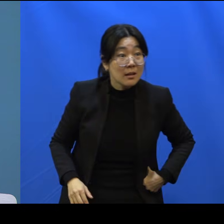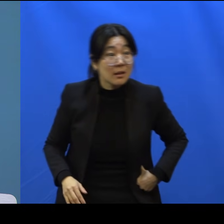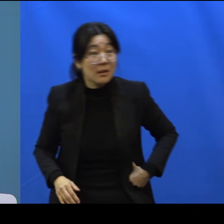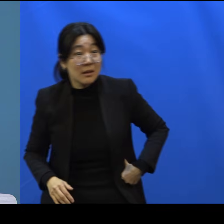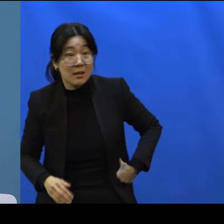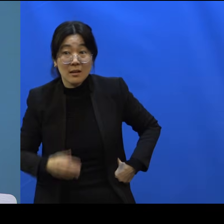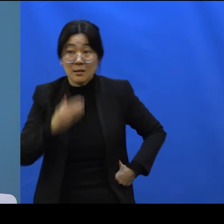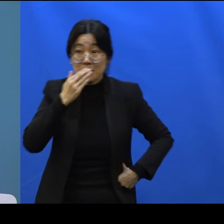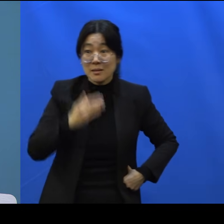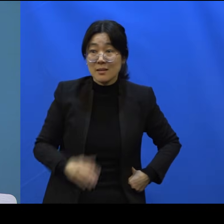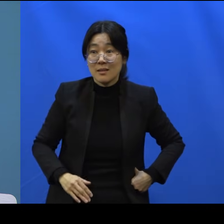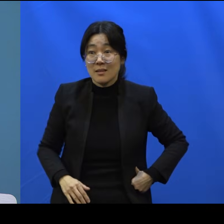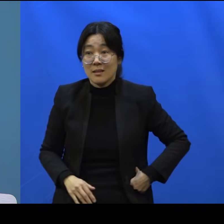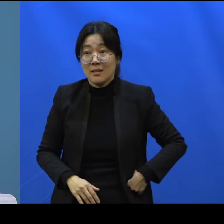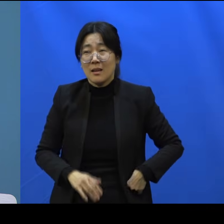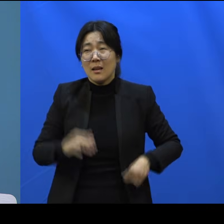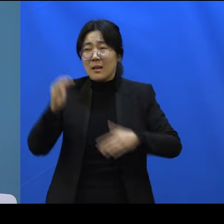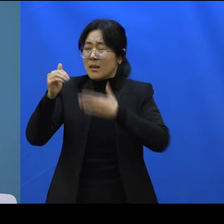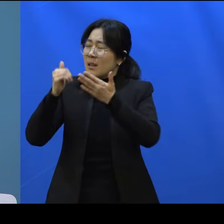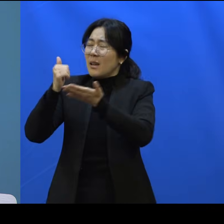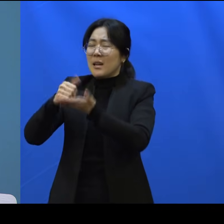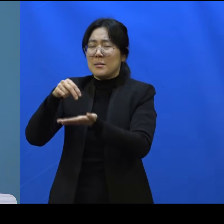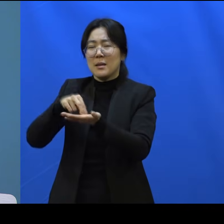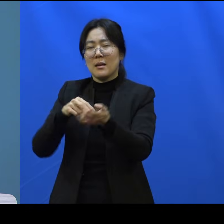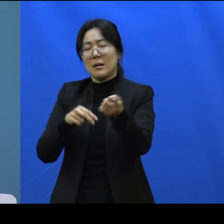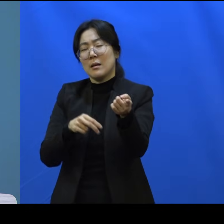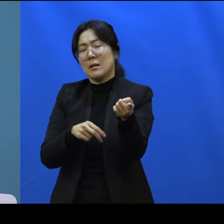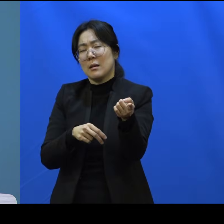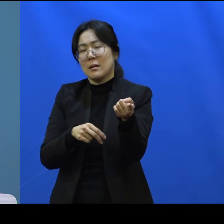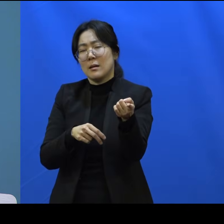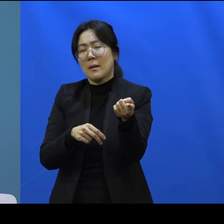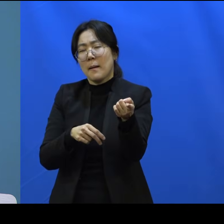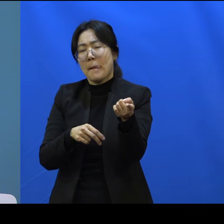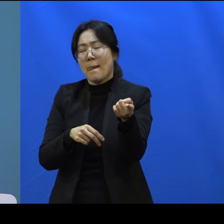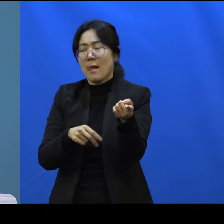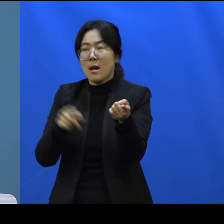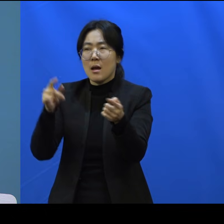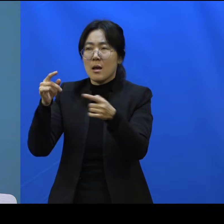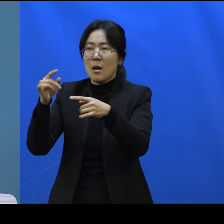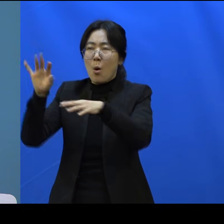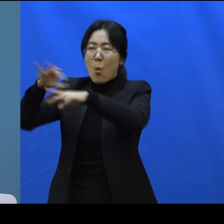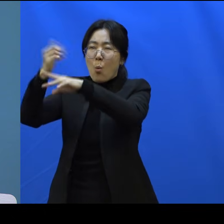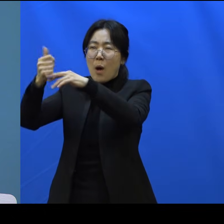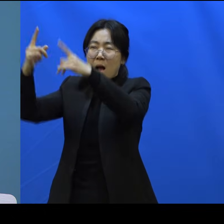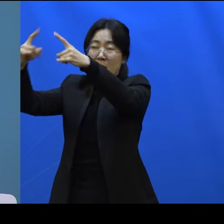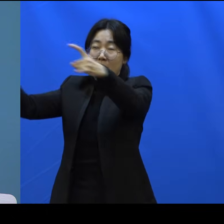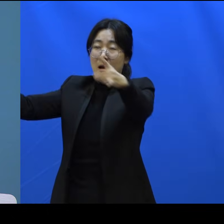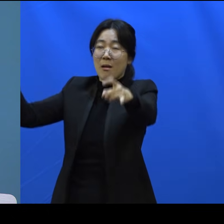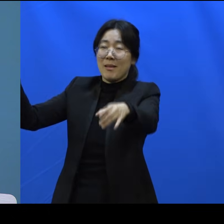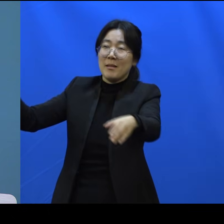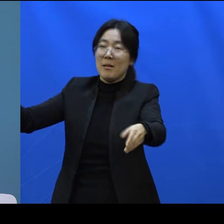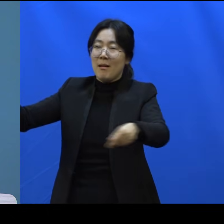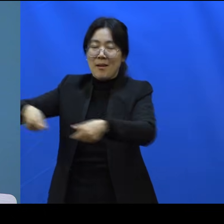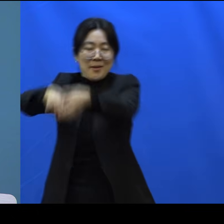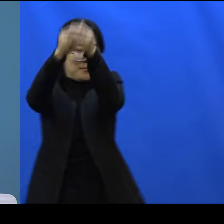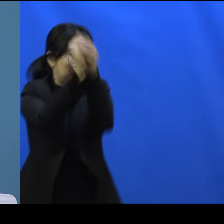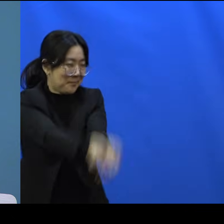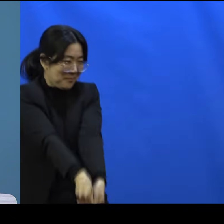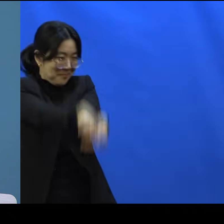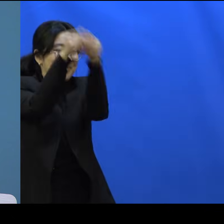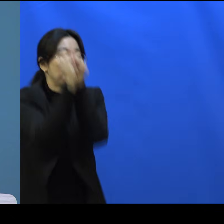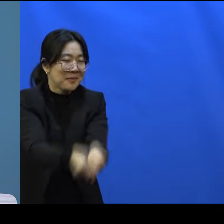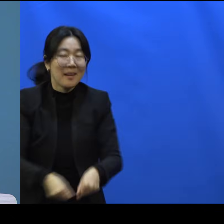하나님이 광야 40년에 하나님이 그를 불러내시는 거예요. 너 그 학교에서는 안 되겠다는 거예요, 그죠? 근데